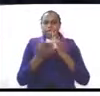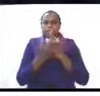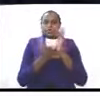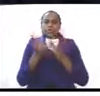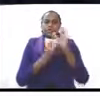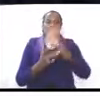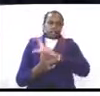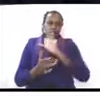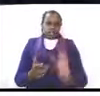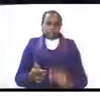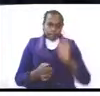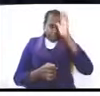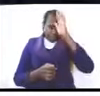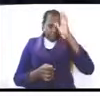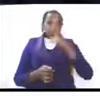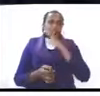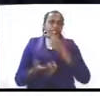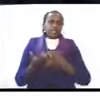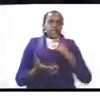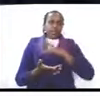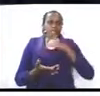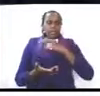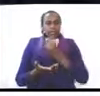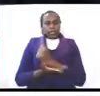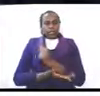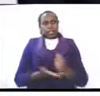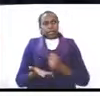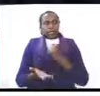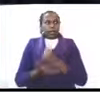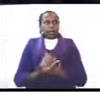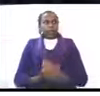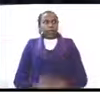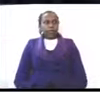Baba, Mwana na Roho Mtakatifu.